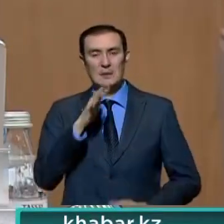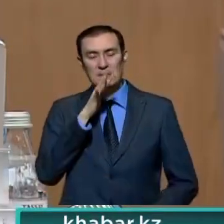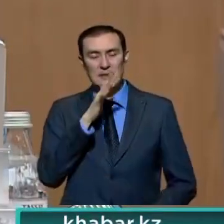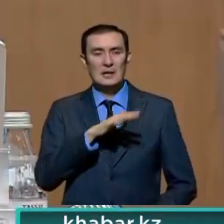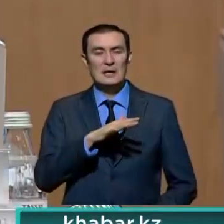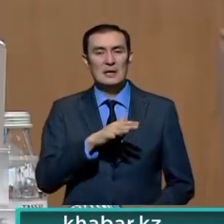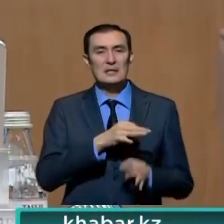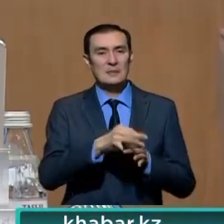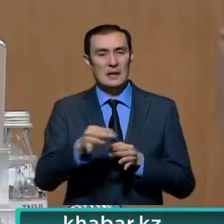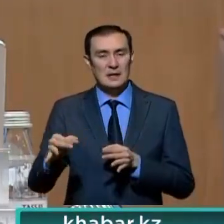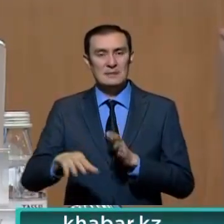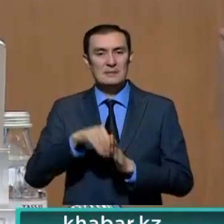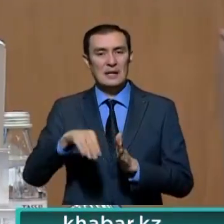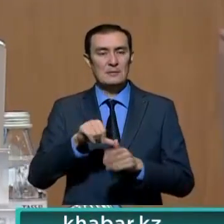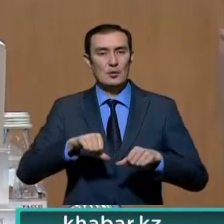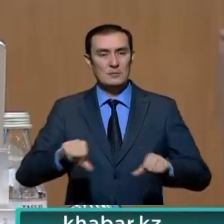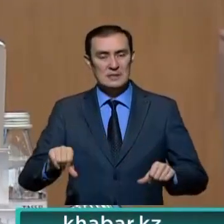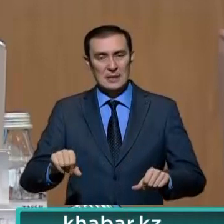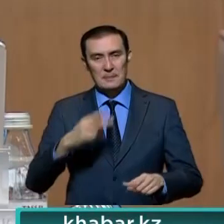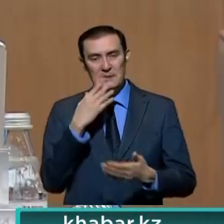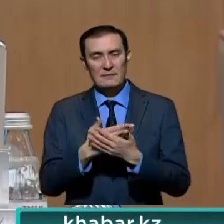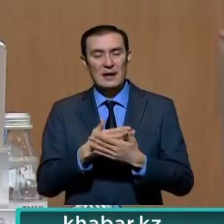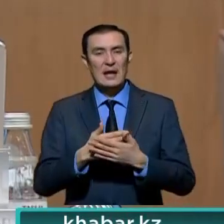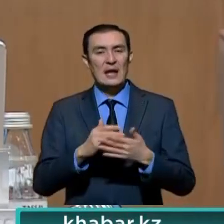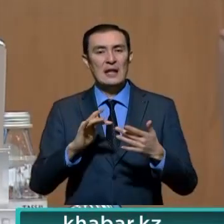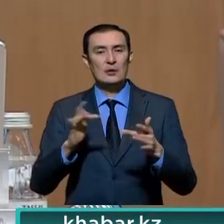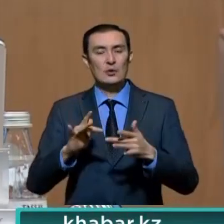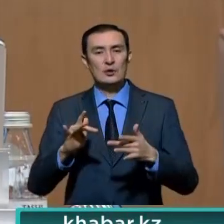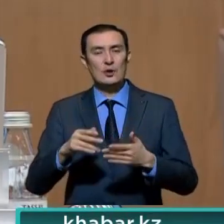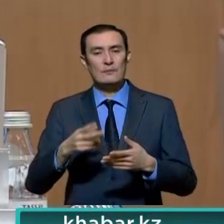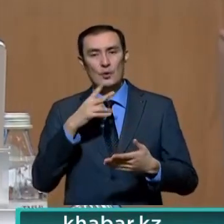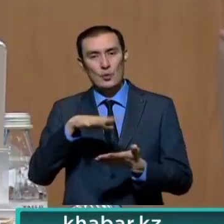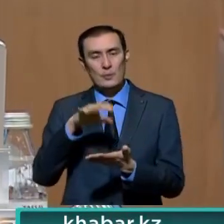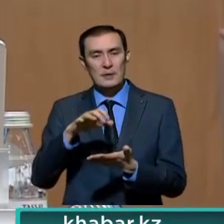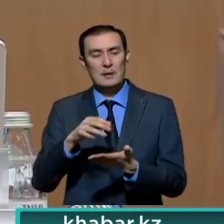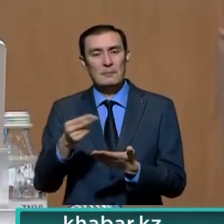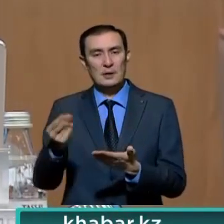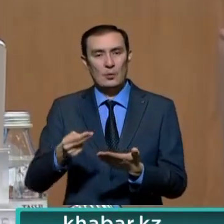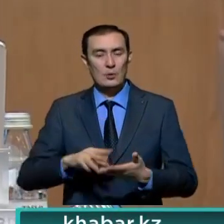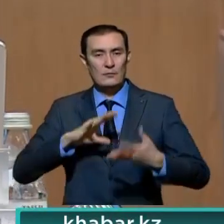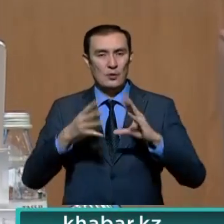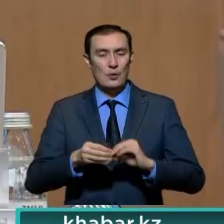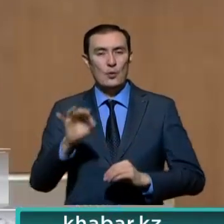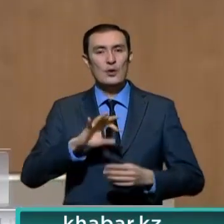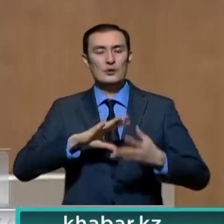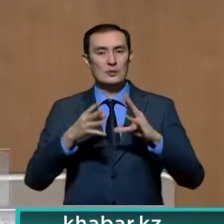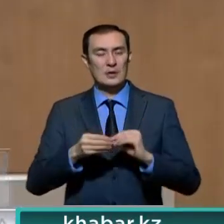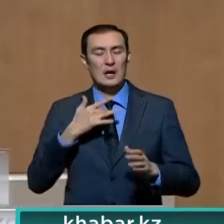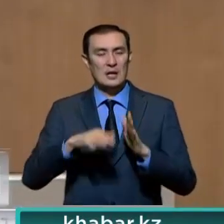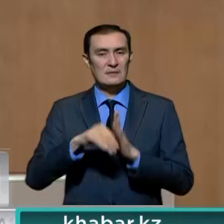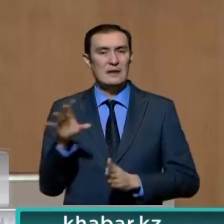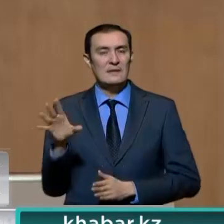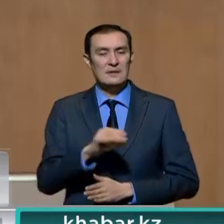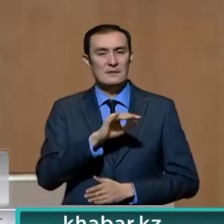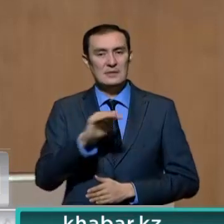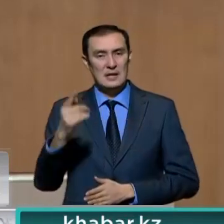территориальными избирательными комиссиями представлены электронные копии протоколов о результатах голосования. Все